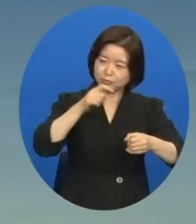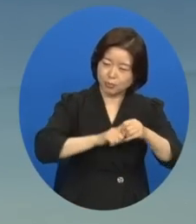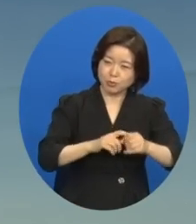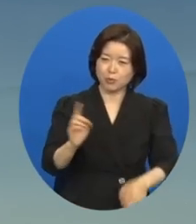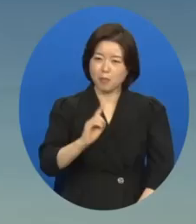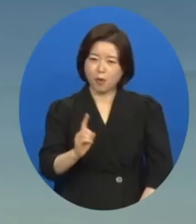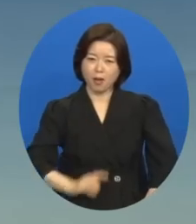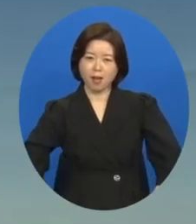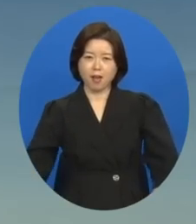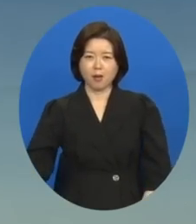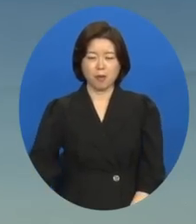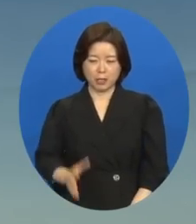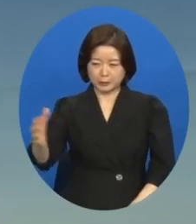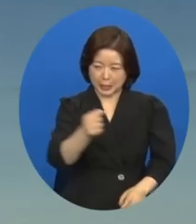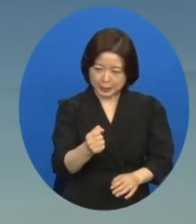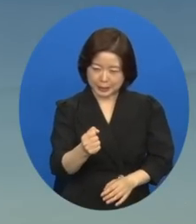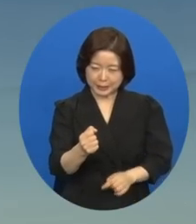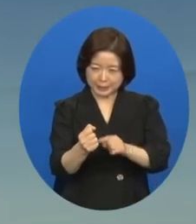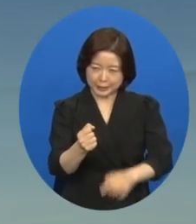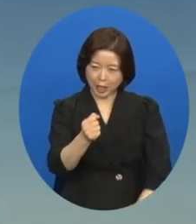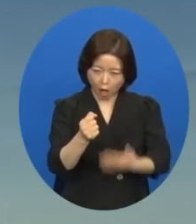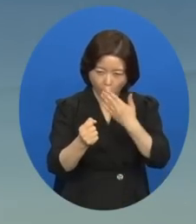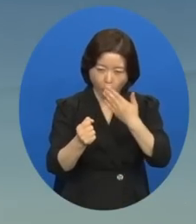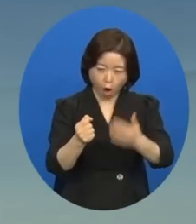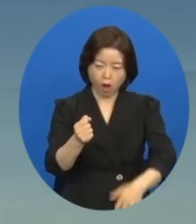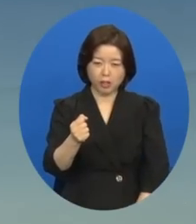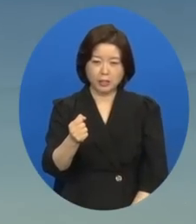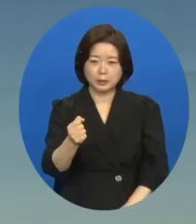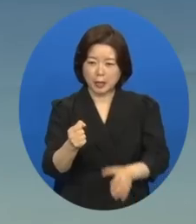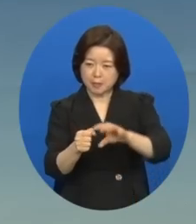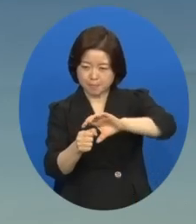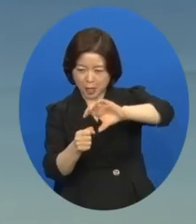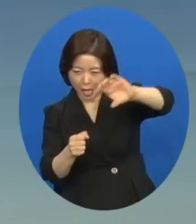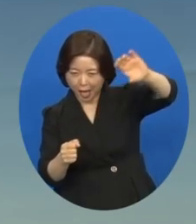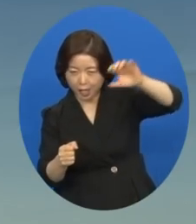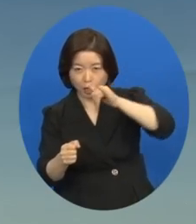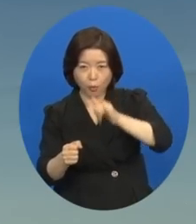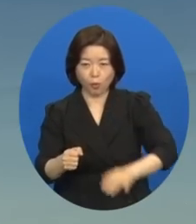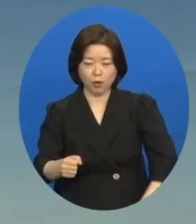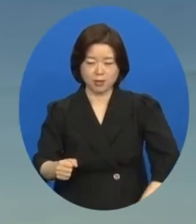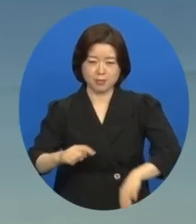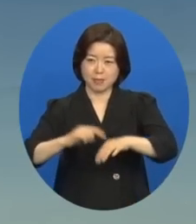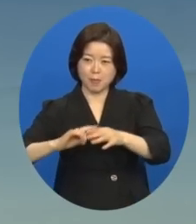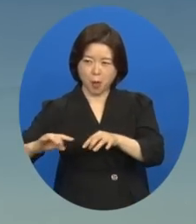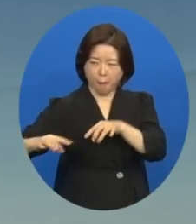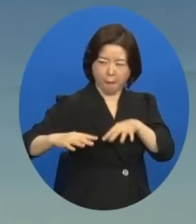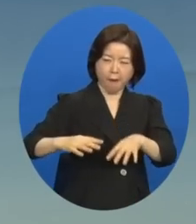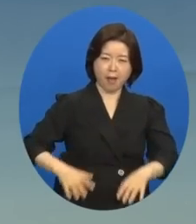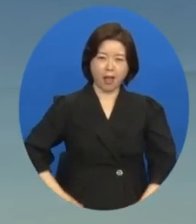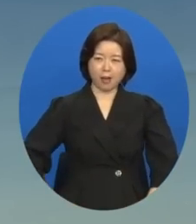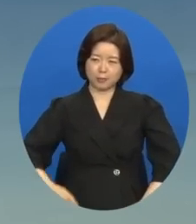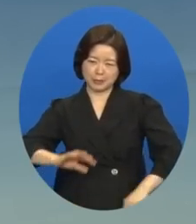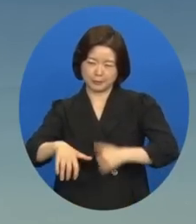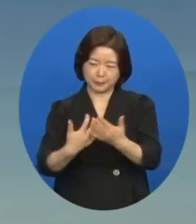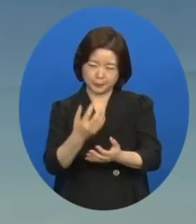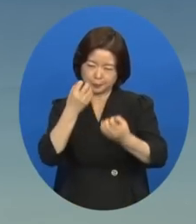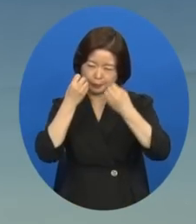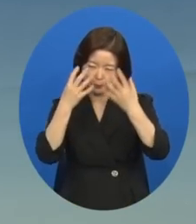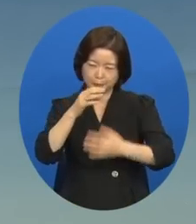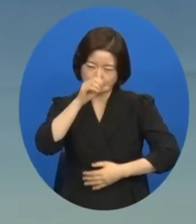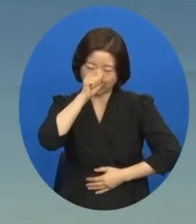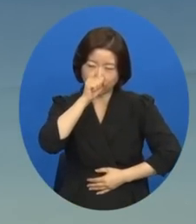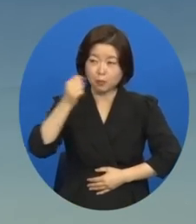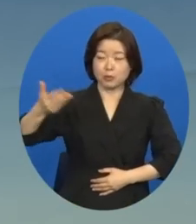뭔가 이렇게 손에도 잡히고 좀 만져지고 마음에 확 와닿는 뭐 이렇게 획기적인 걸 주시면